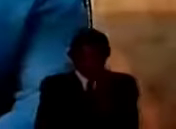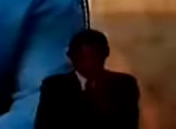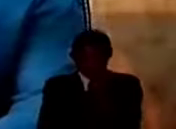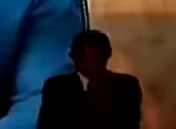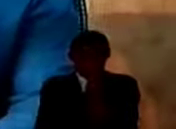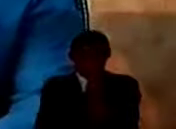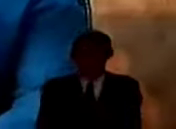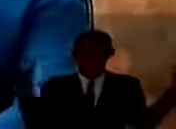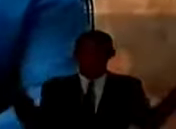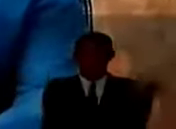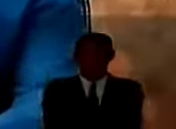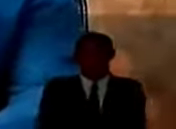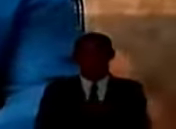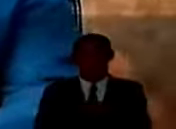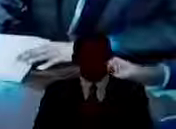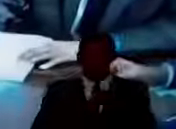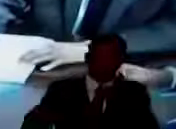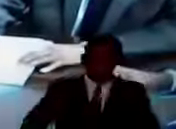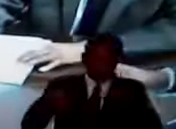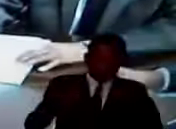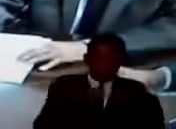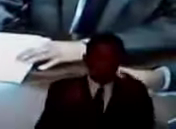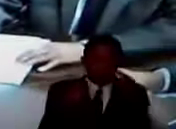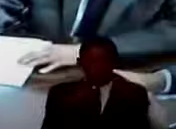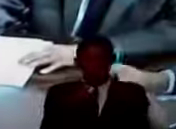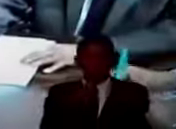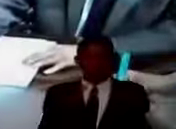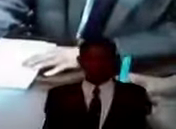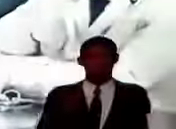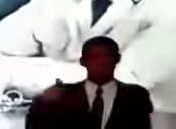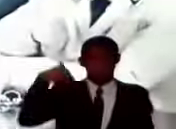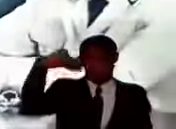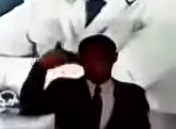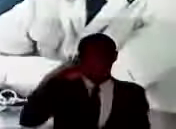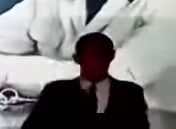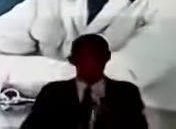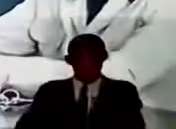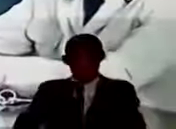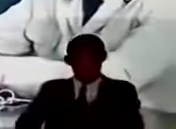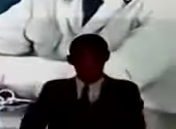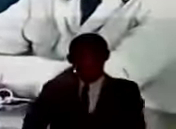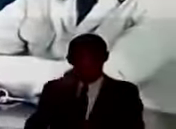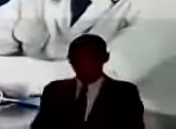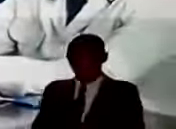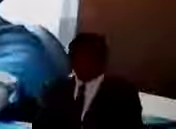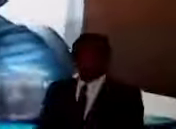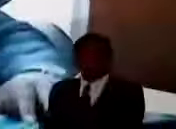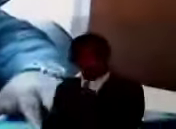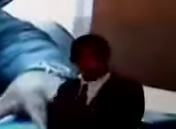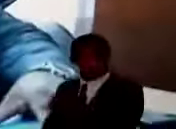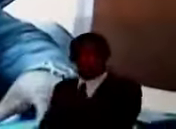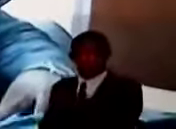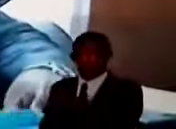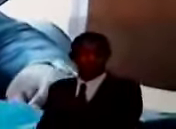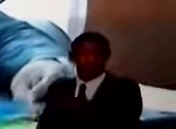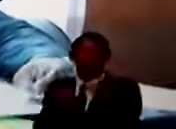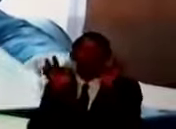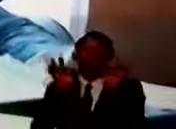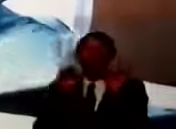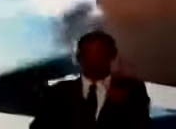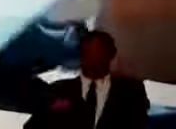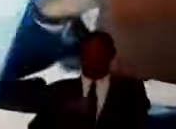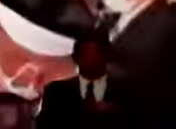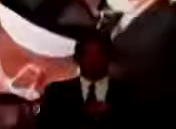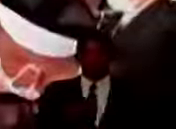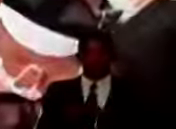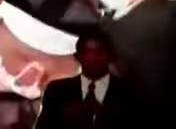La perspective d'engager les débats sur la procédure de désignation peut s'appuyer sur la proposition de loi portée déjà